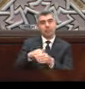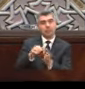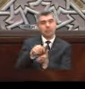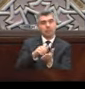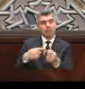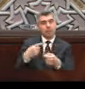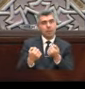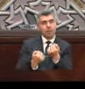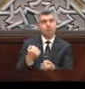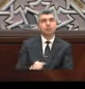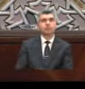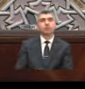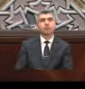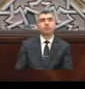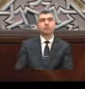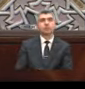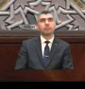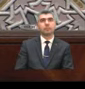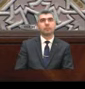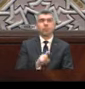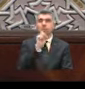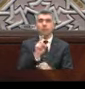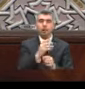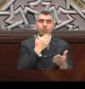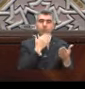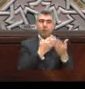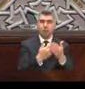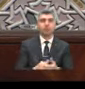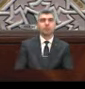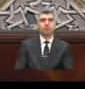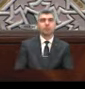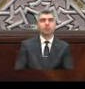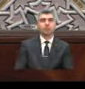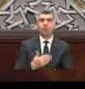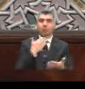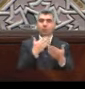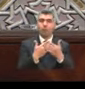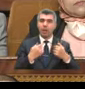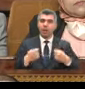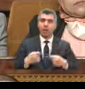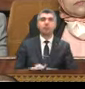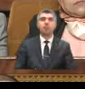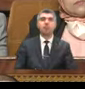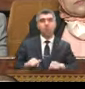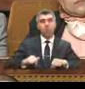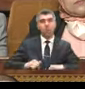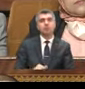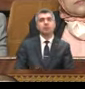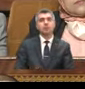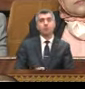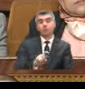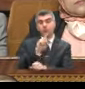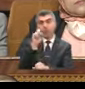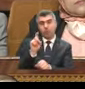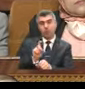والمعاصرة، فليتفضل أحد واضع السؤال مشكورة. شكراً السيدة الرئيسة. السيدة الوزيرة،